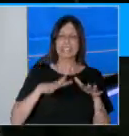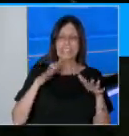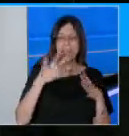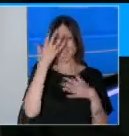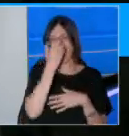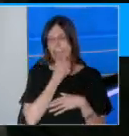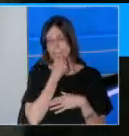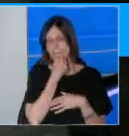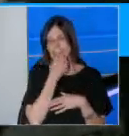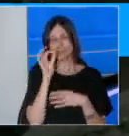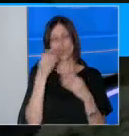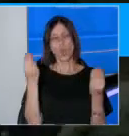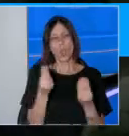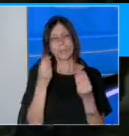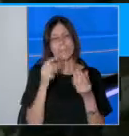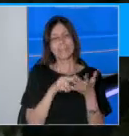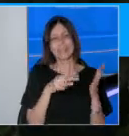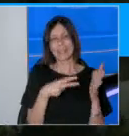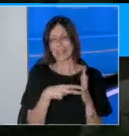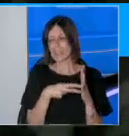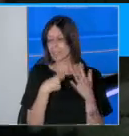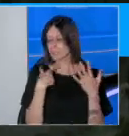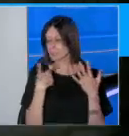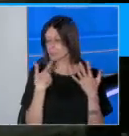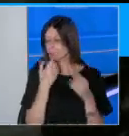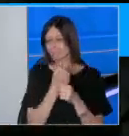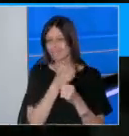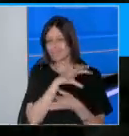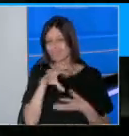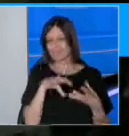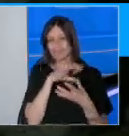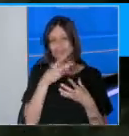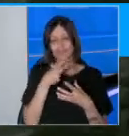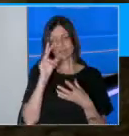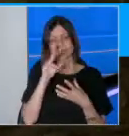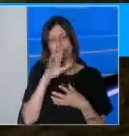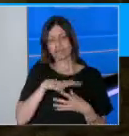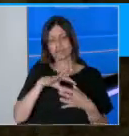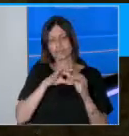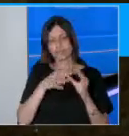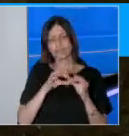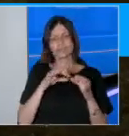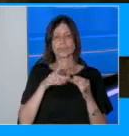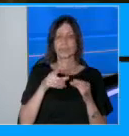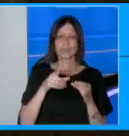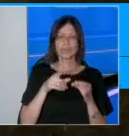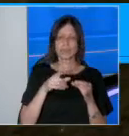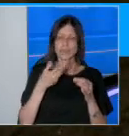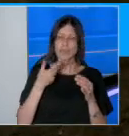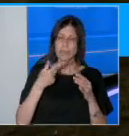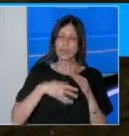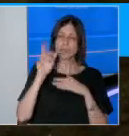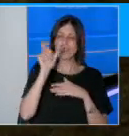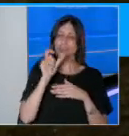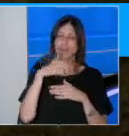גורמים מדיניים שמליטים את הרוחות ברשתות החברתיות ומוציאים את האנשים האלה החוצה. אני רוצה רק ברשות רק